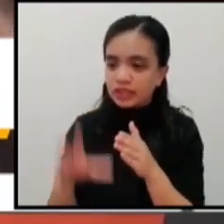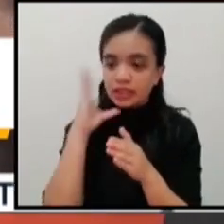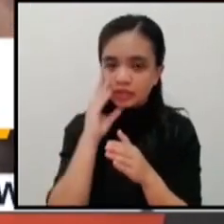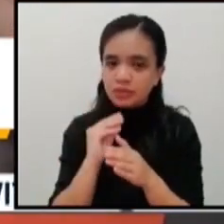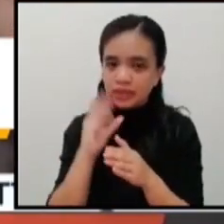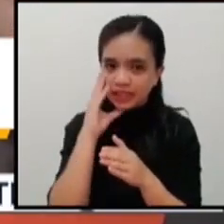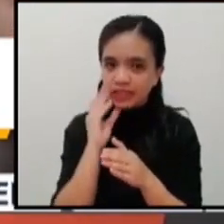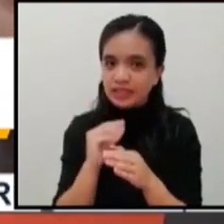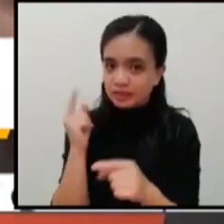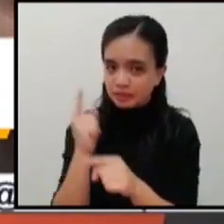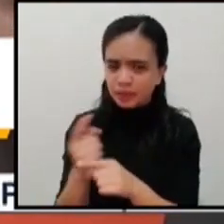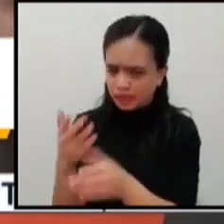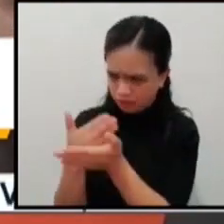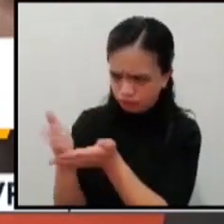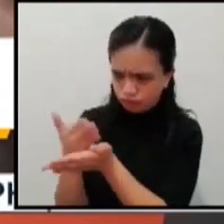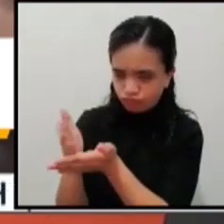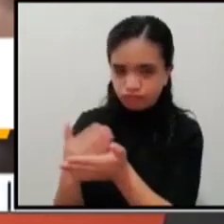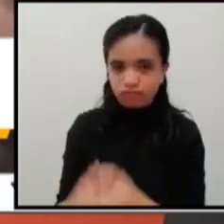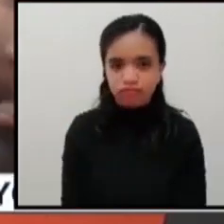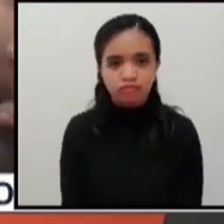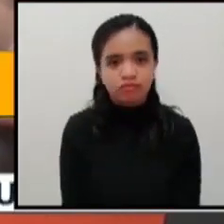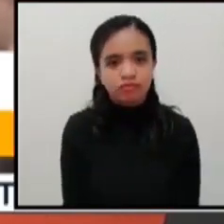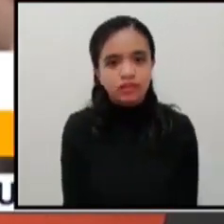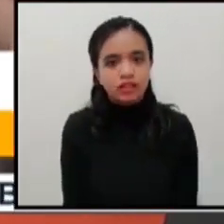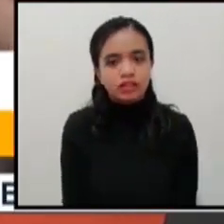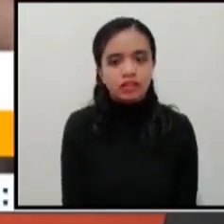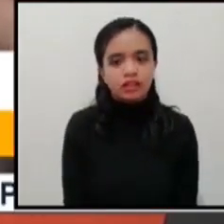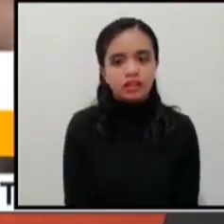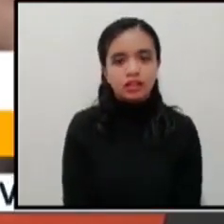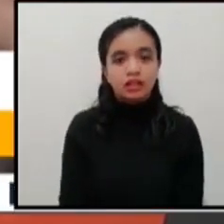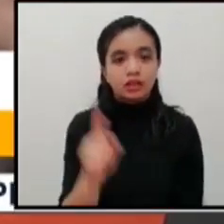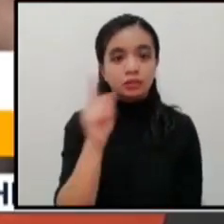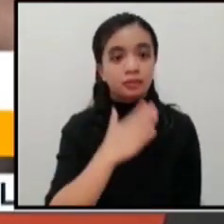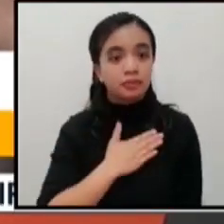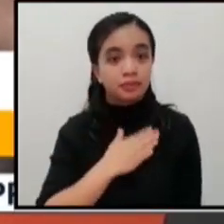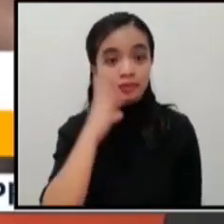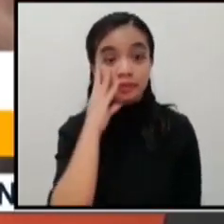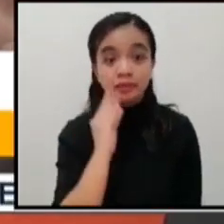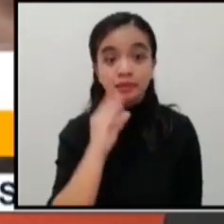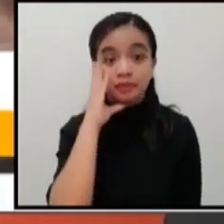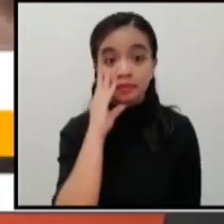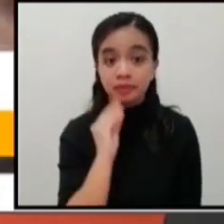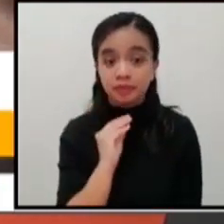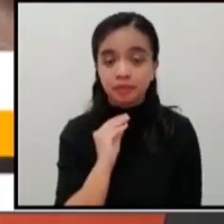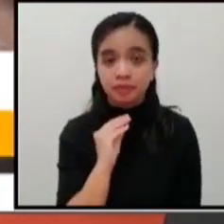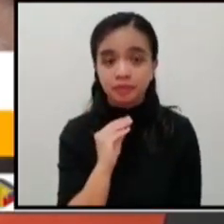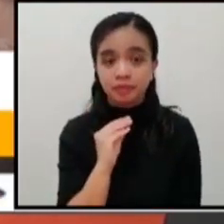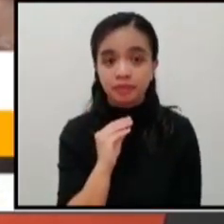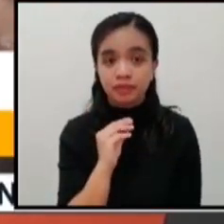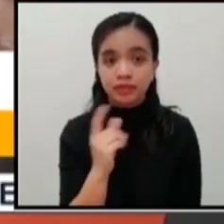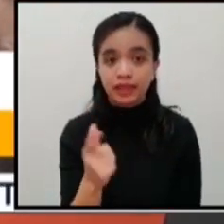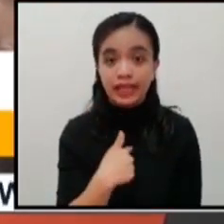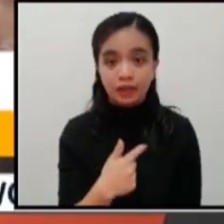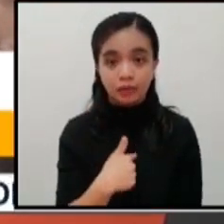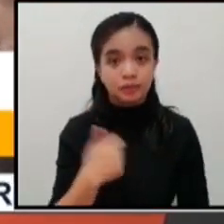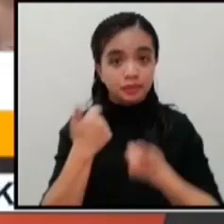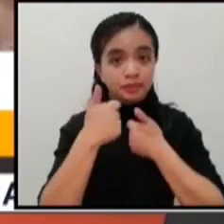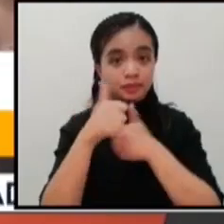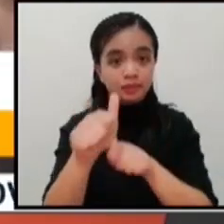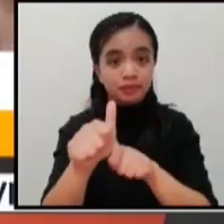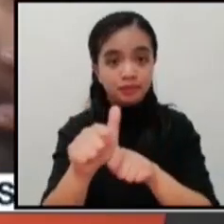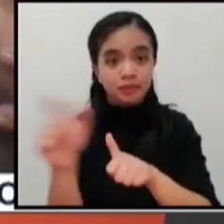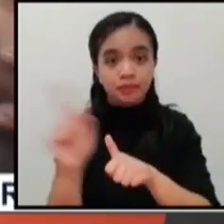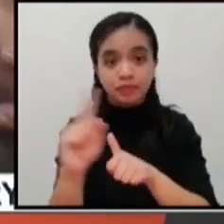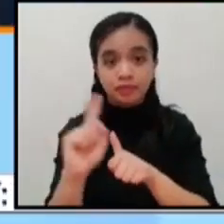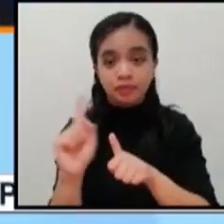mo. Bali, yung naging experience po dito, sumunod lang ako sa kung ano yung hinihingi po sa isang eksena.